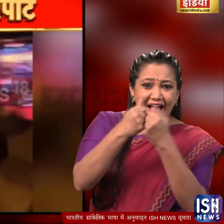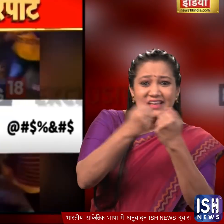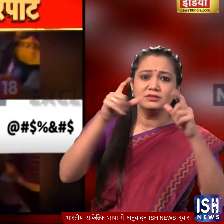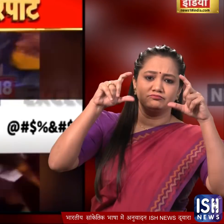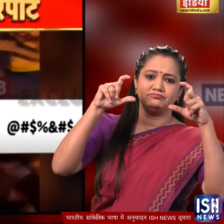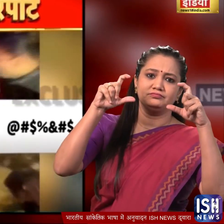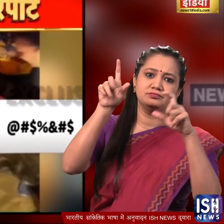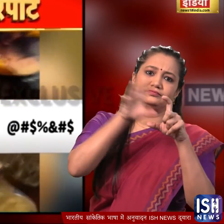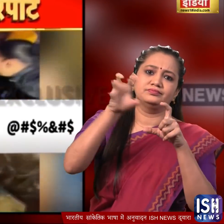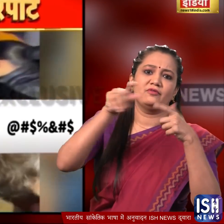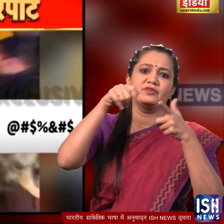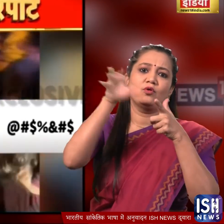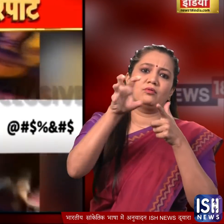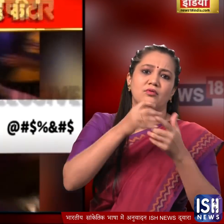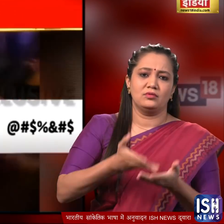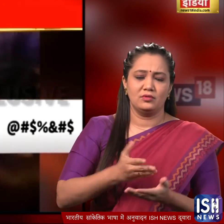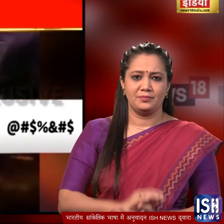रहे।